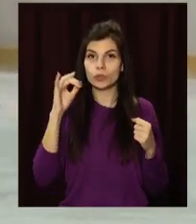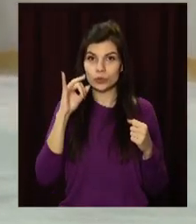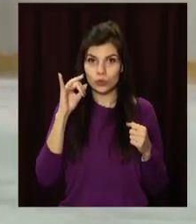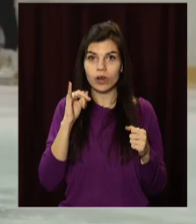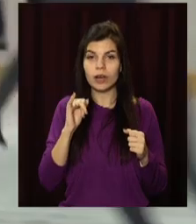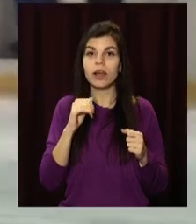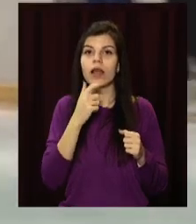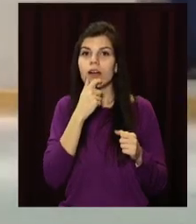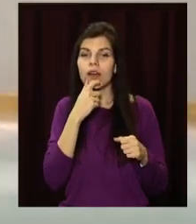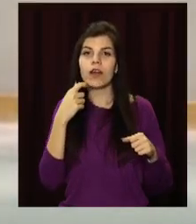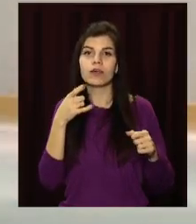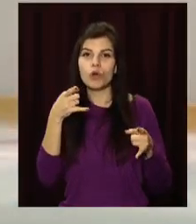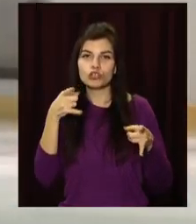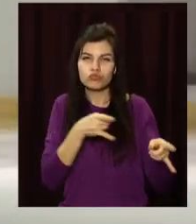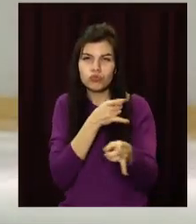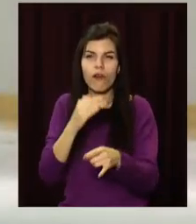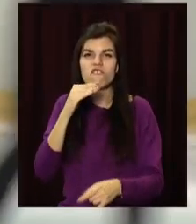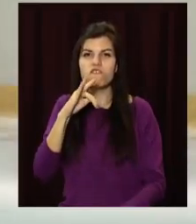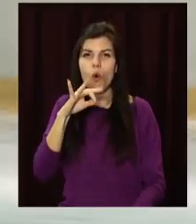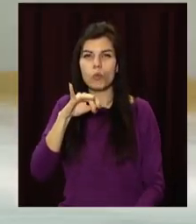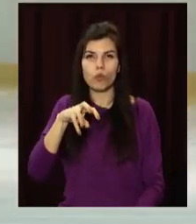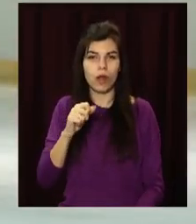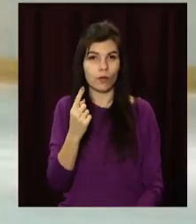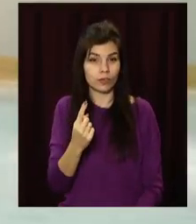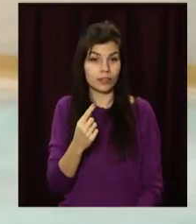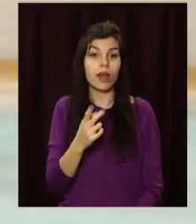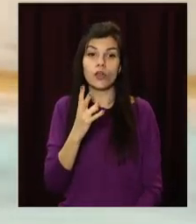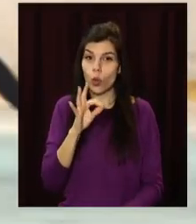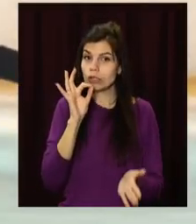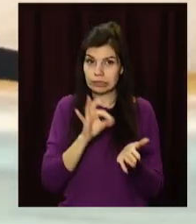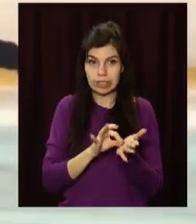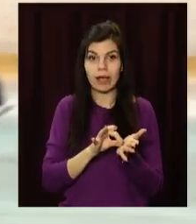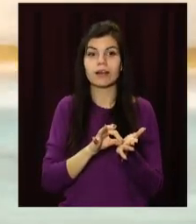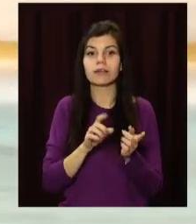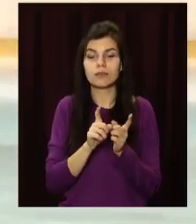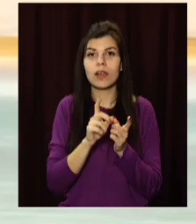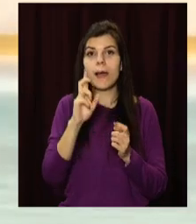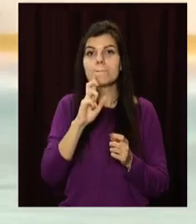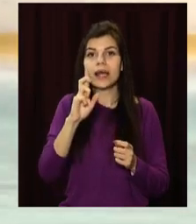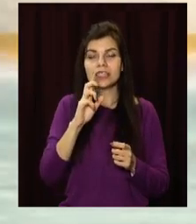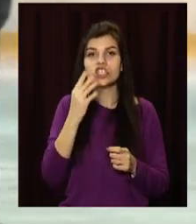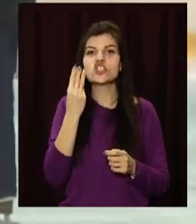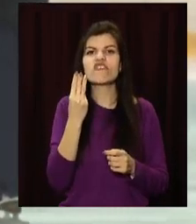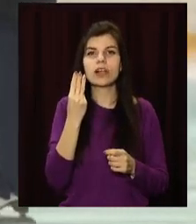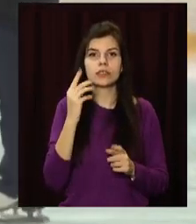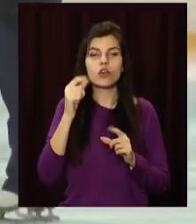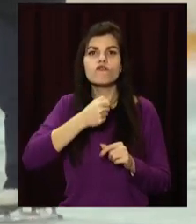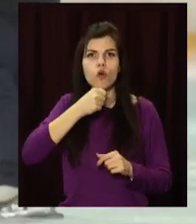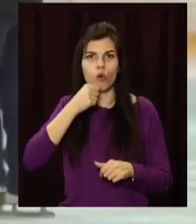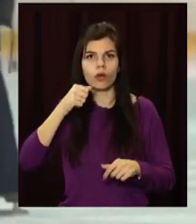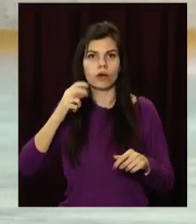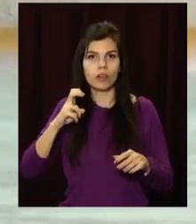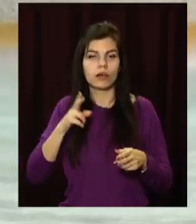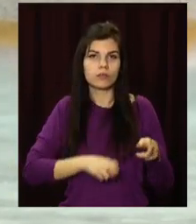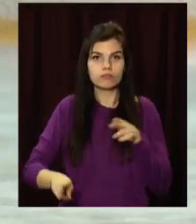у вільний від тренувань час Софія навчається у школі, а ще любить малювати і читати. А ось Артем, студент Харківського інституту